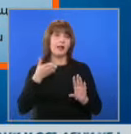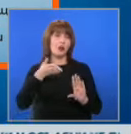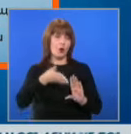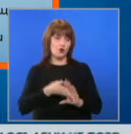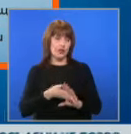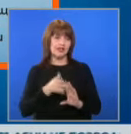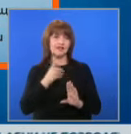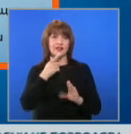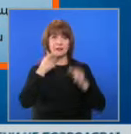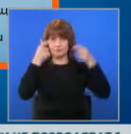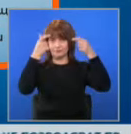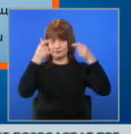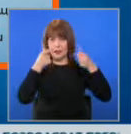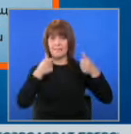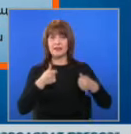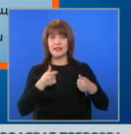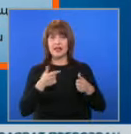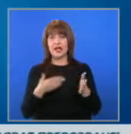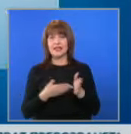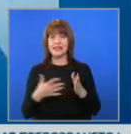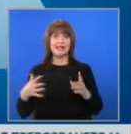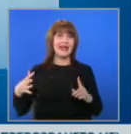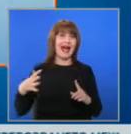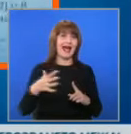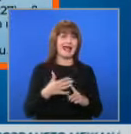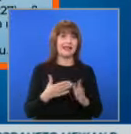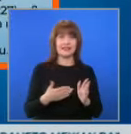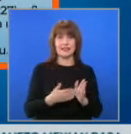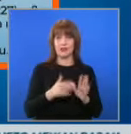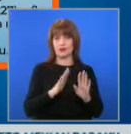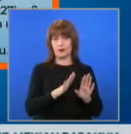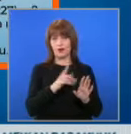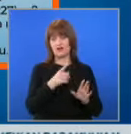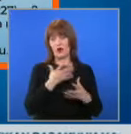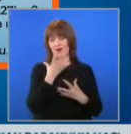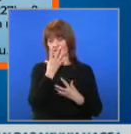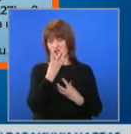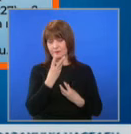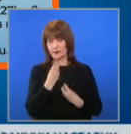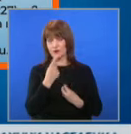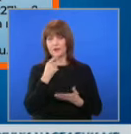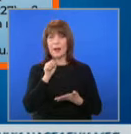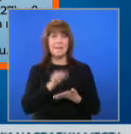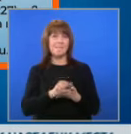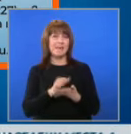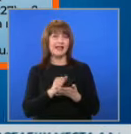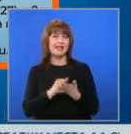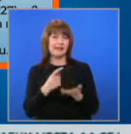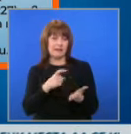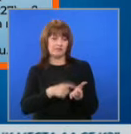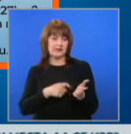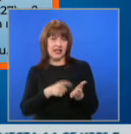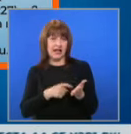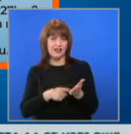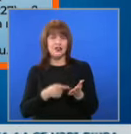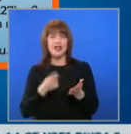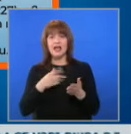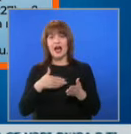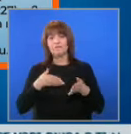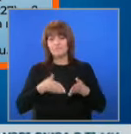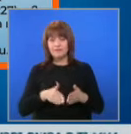кандидат за патриарх заради агресията срещу него. Той се възмути от, цитирам, медийните интриги и инсинуации около наследяването